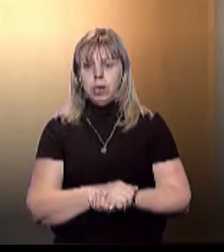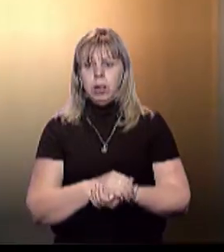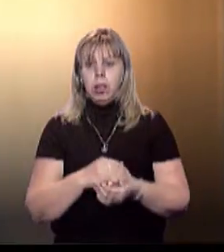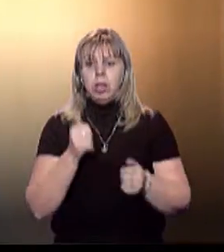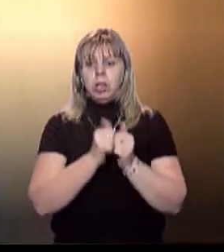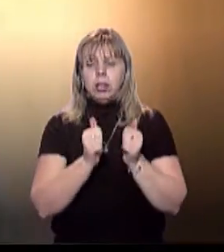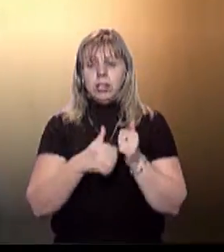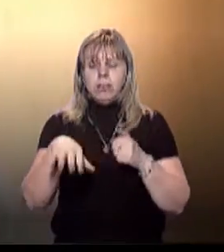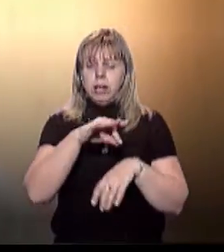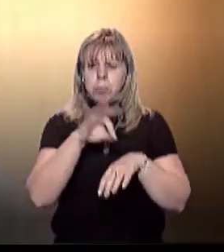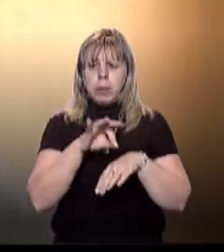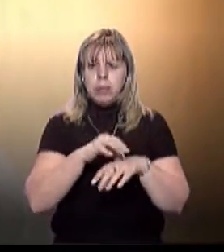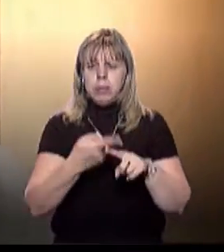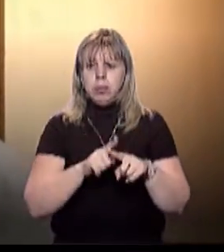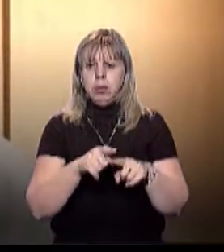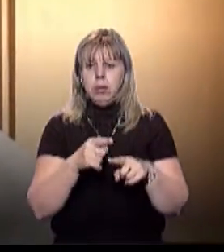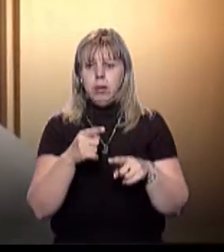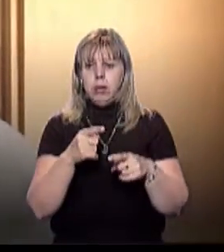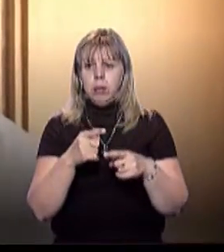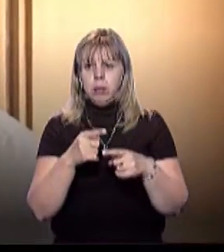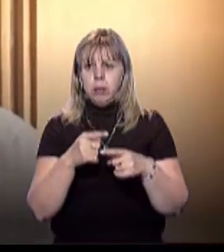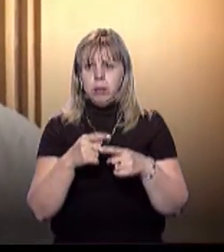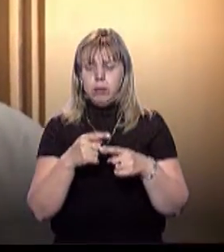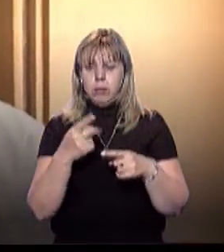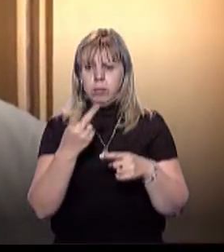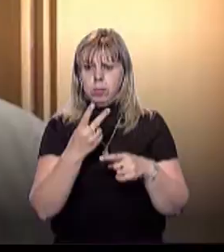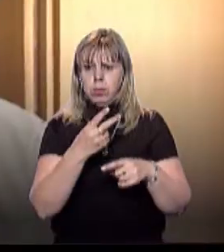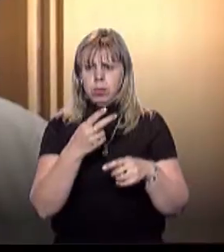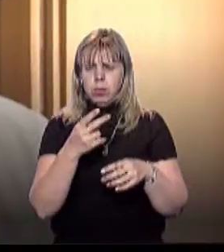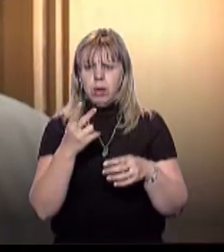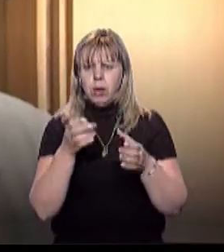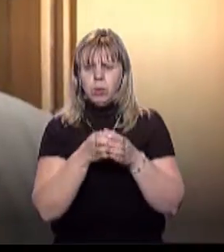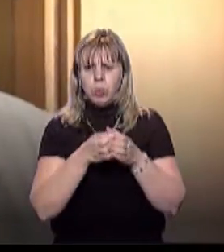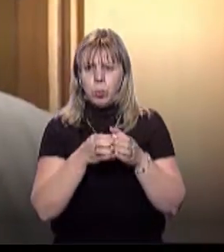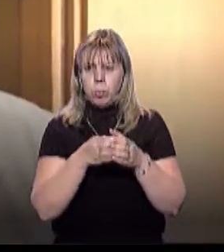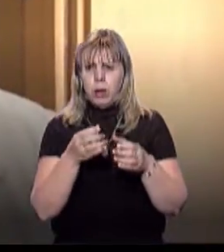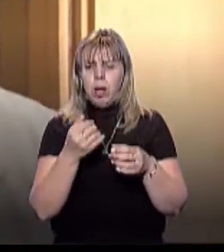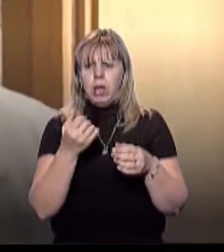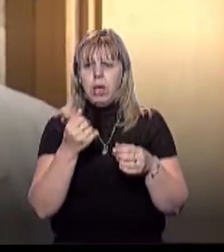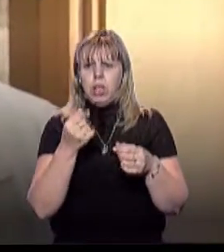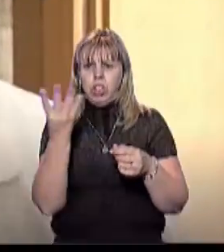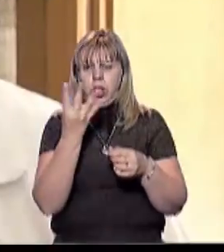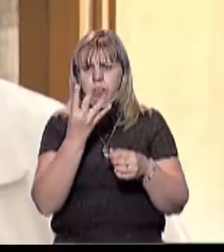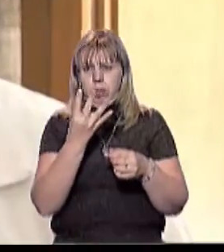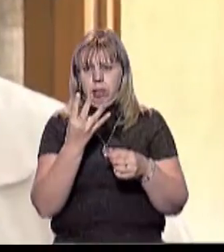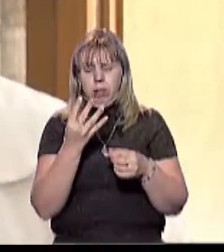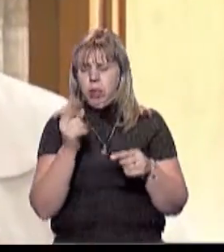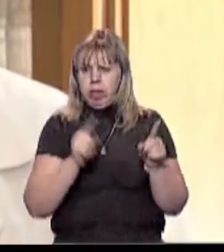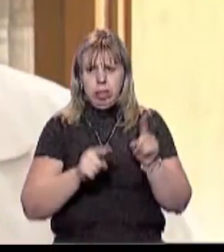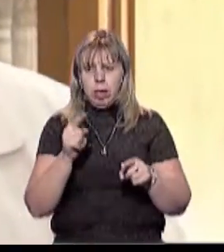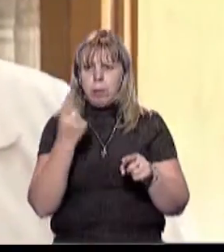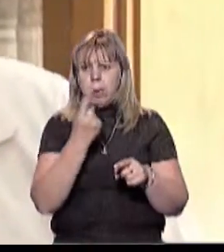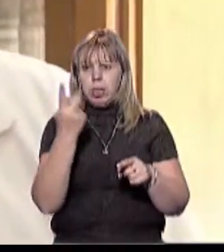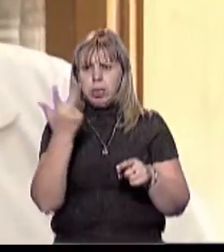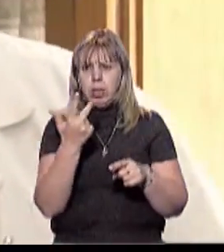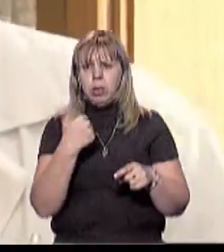Найчастіше серед всіх пацієнтів це є друга мінус-група. Друга мінус-група, рідше четверта. Перша,